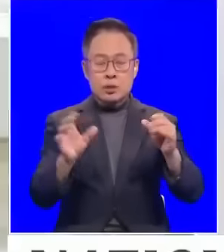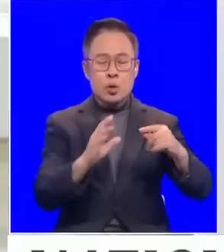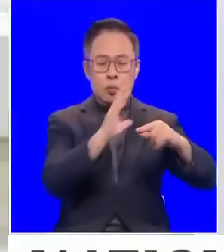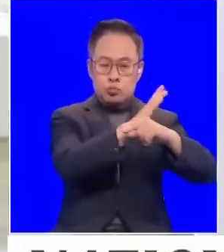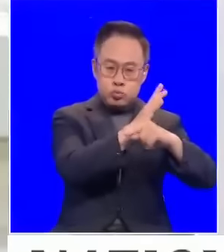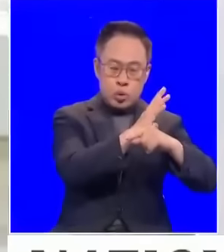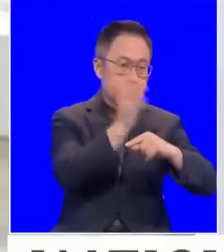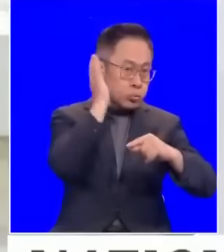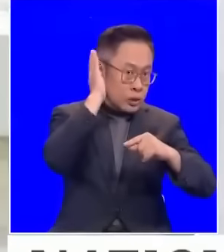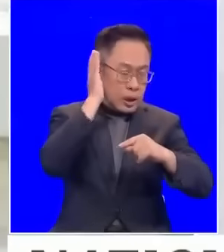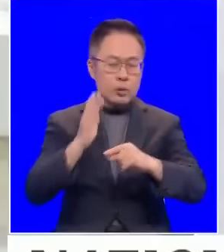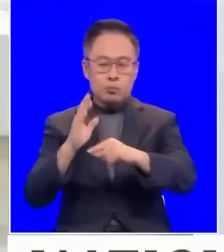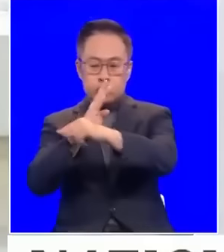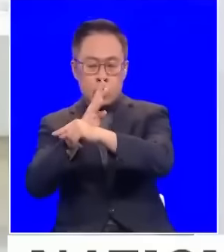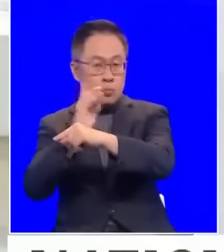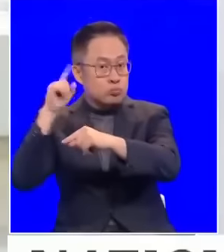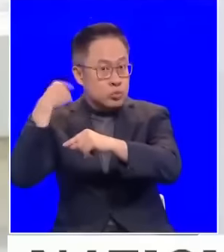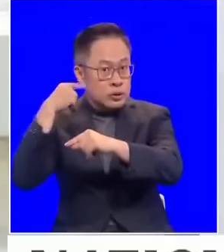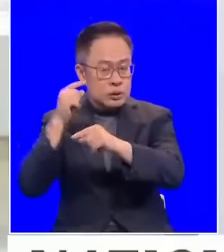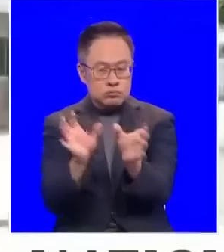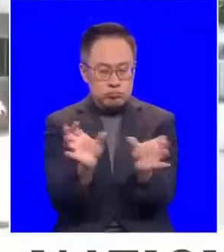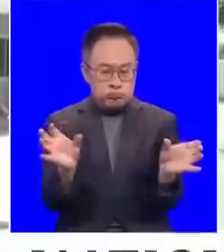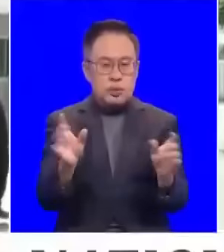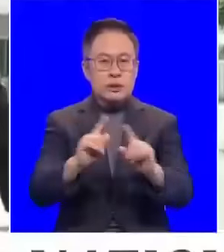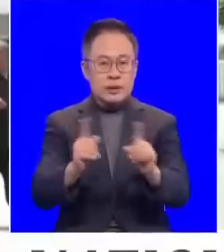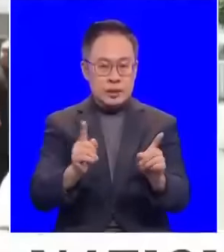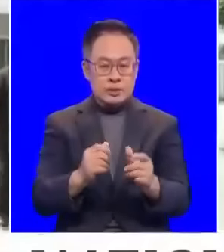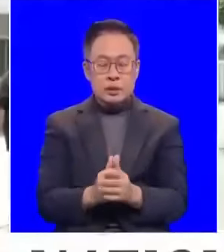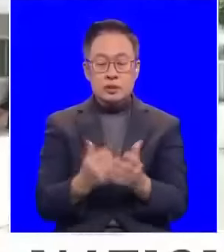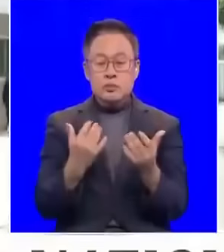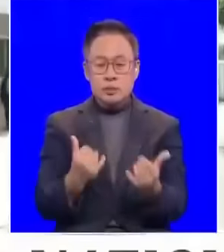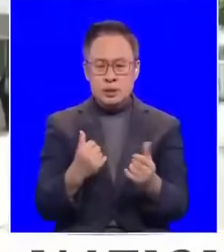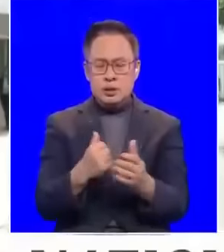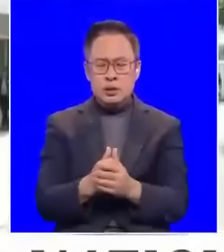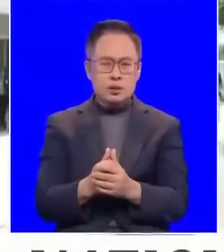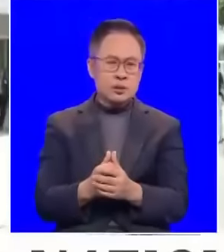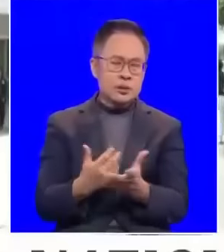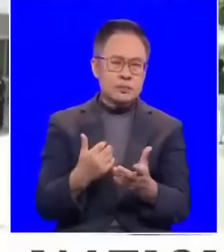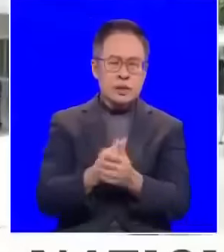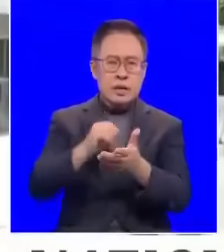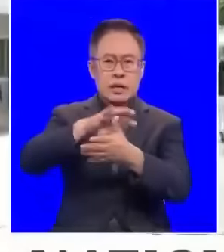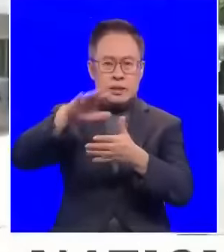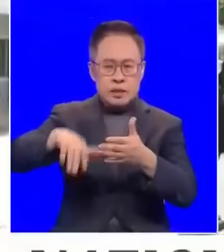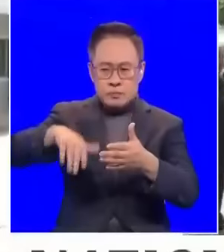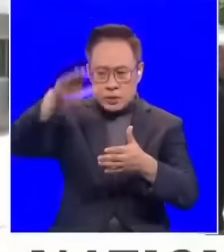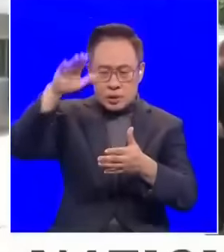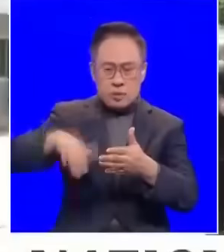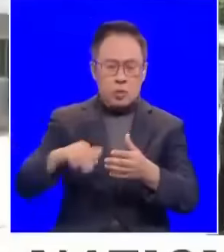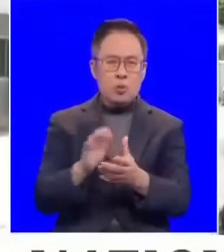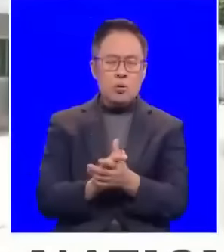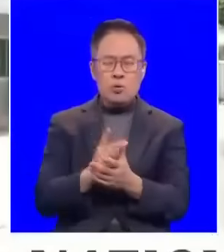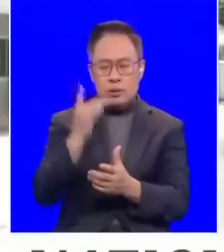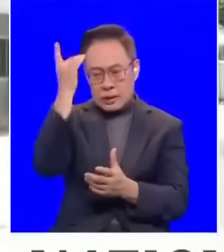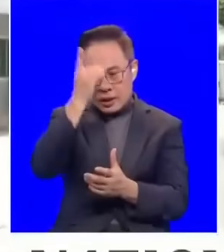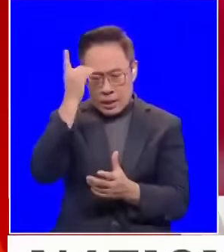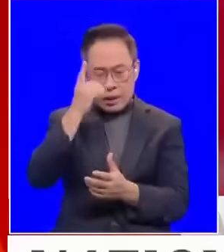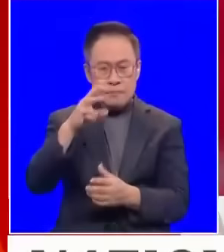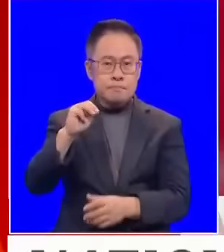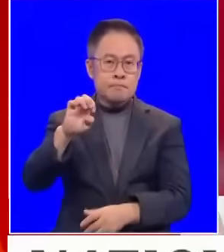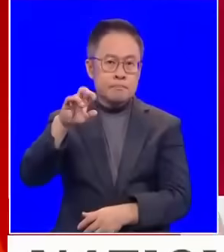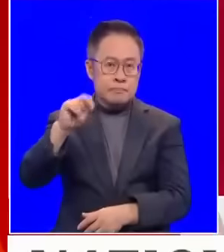มินพิชยาบอสปันและแฟนสาวของบอสพอบอสสวยบอสอุมี่ถูกฝากขังอยู่ที่นี่นะครับโดยหลังจากเปิดให้เข้